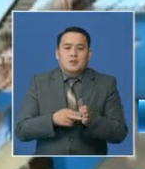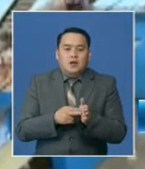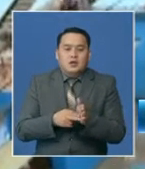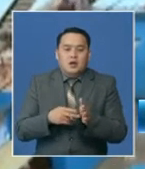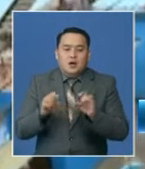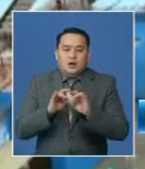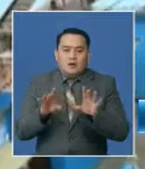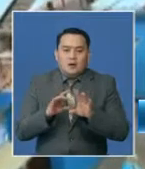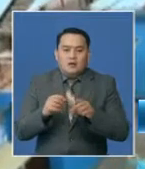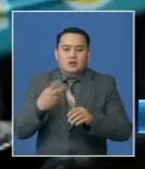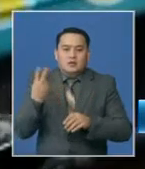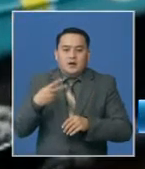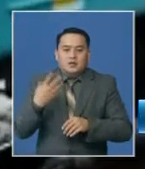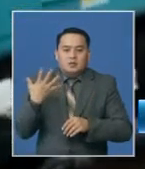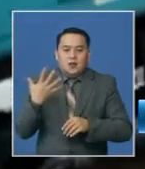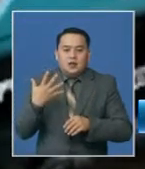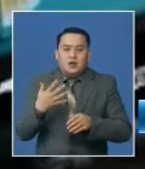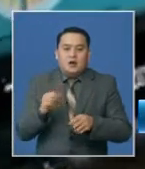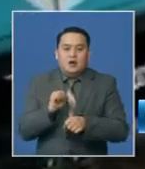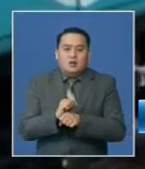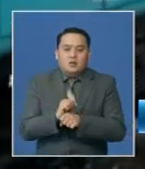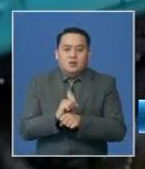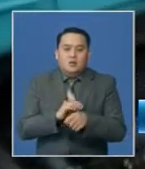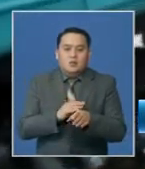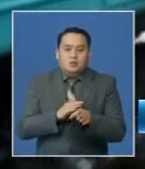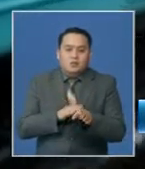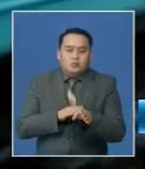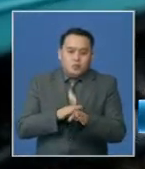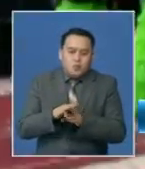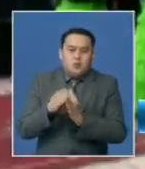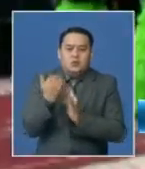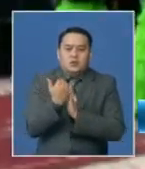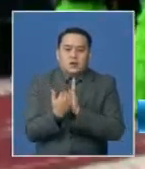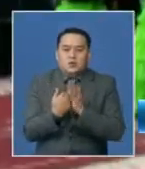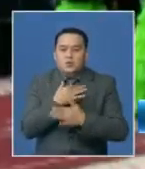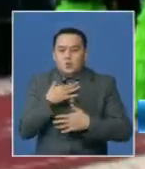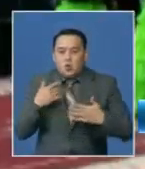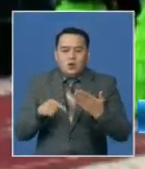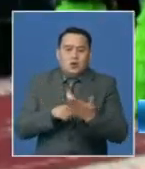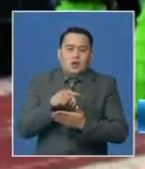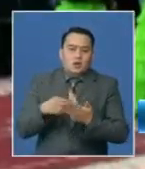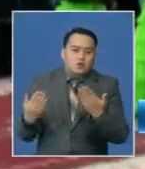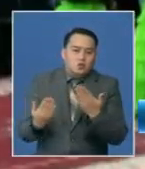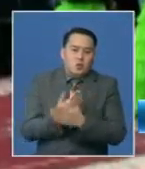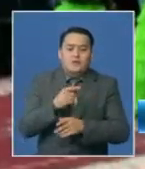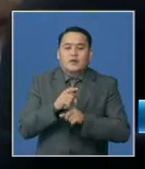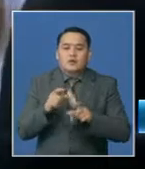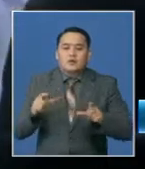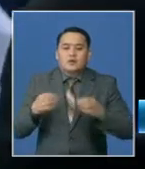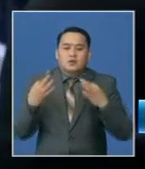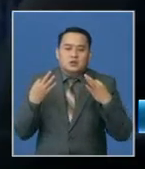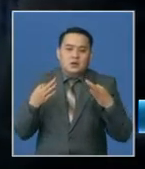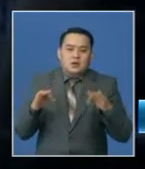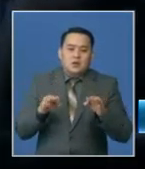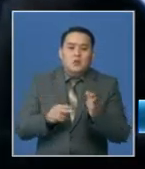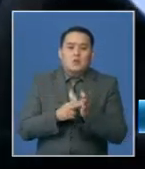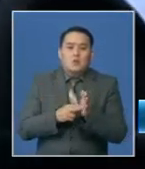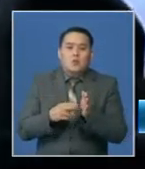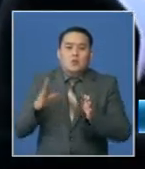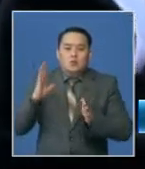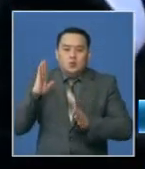медики. Они оказывают бесплатные услуги и консультации. С начала пути к ним обратилось больше 55 тысяч человек.